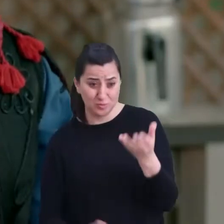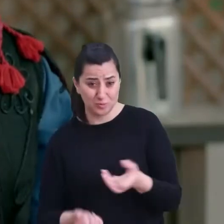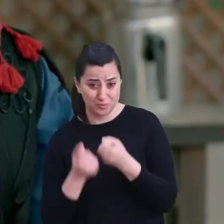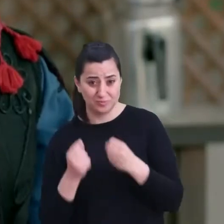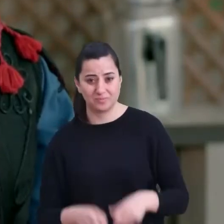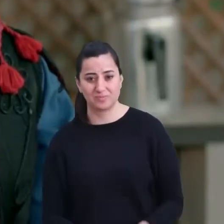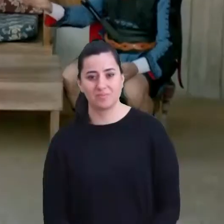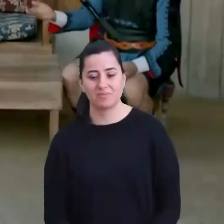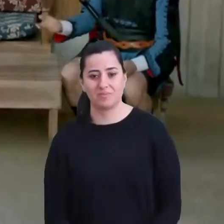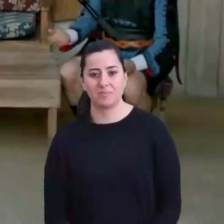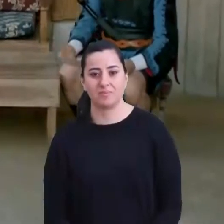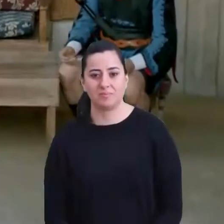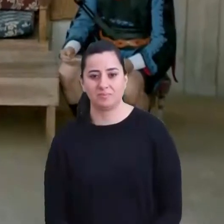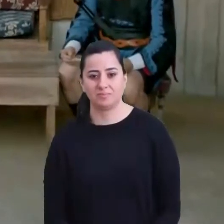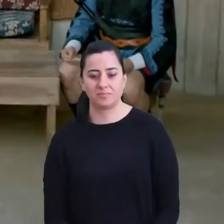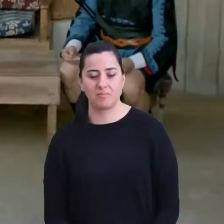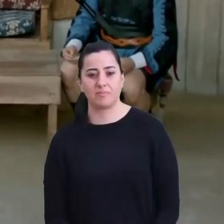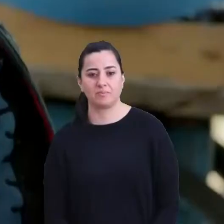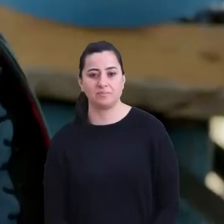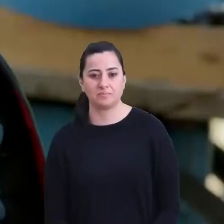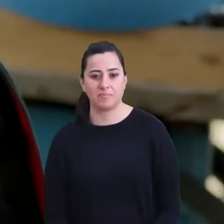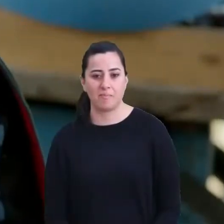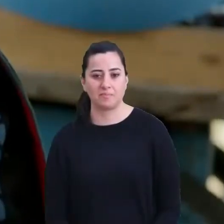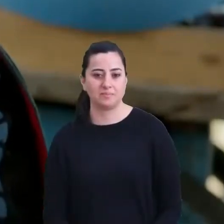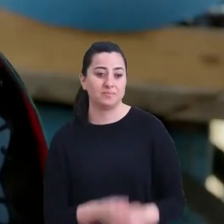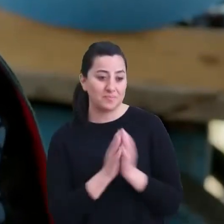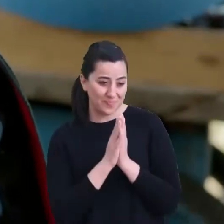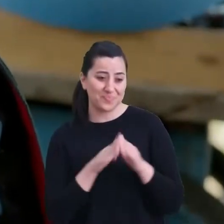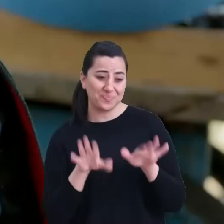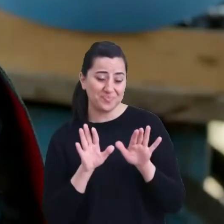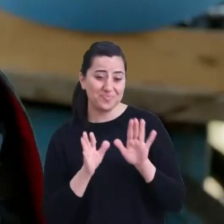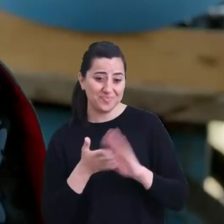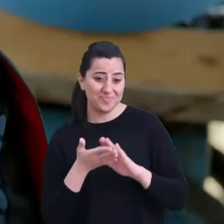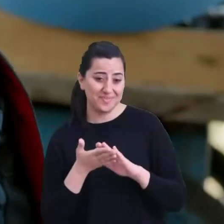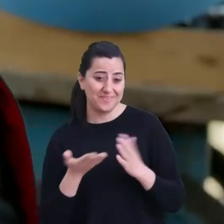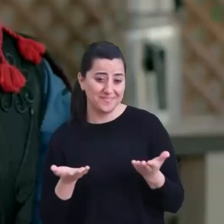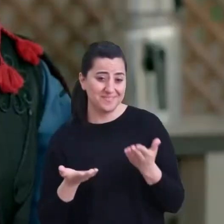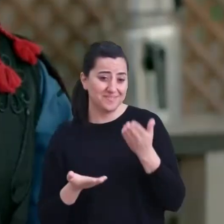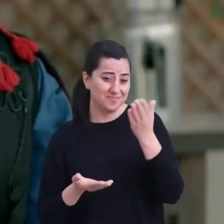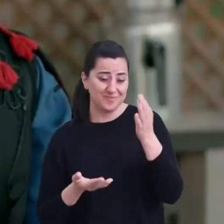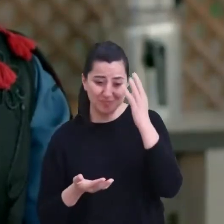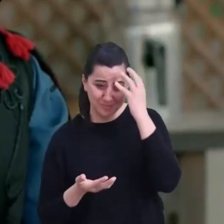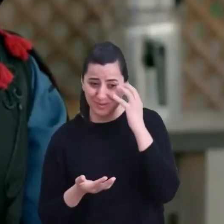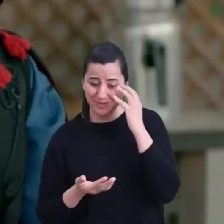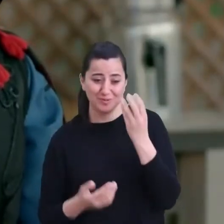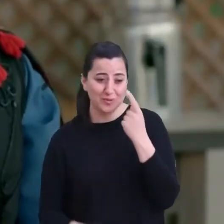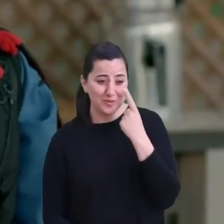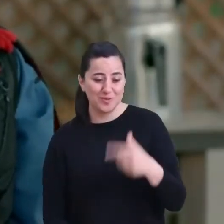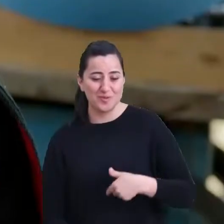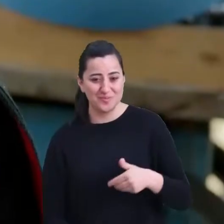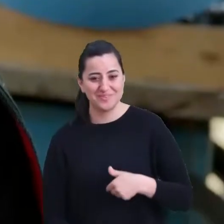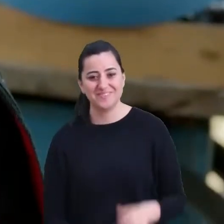lan? Gülmeye başladı. Zümrütler bunu almış. Kusura bakmayın arkadaşlar ve gari. Bunun püsküllerini çok gülüyorum